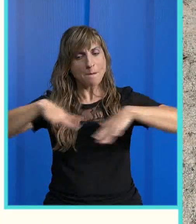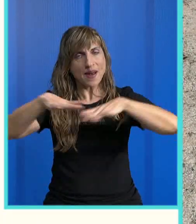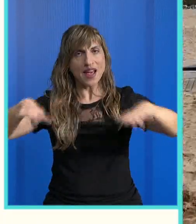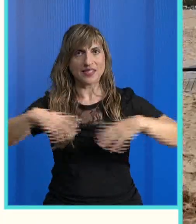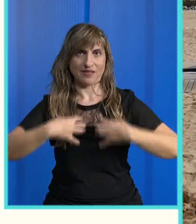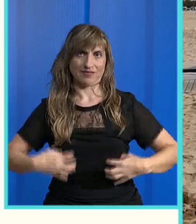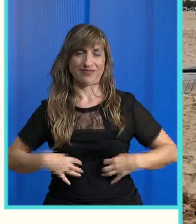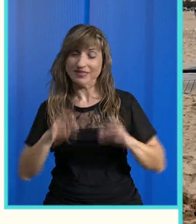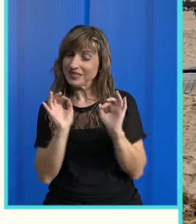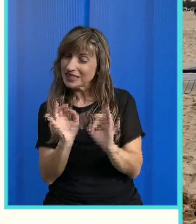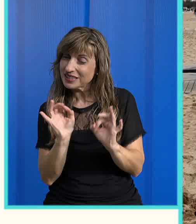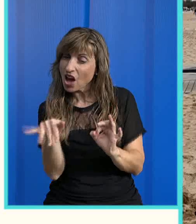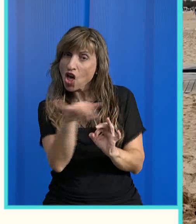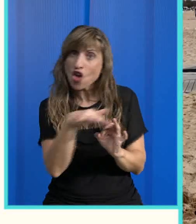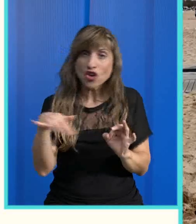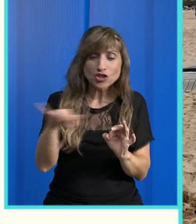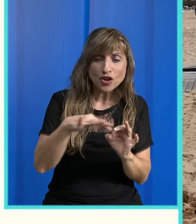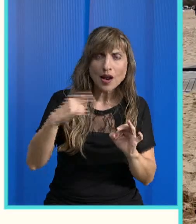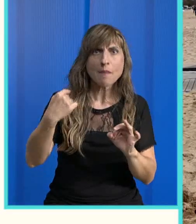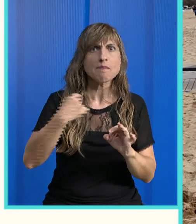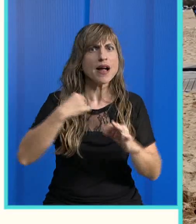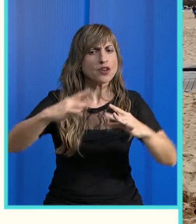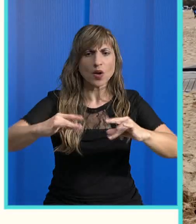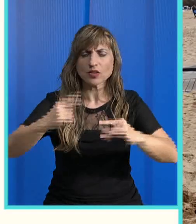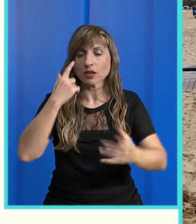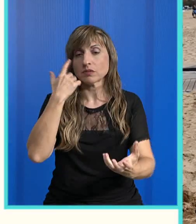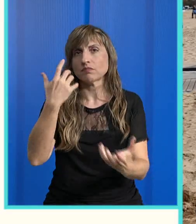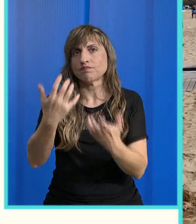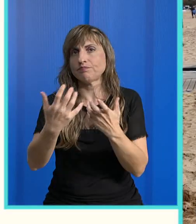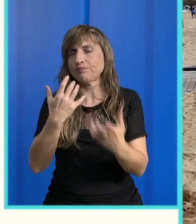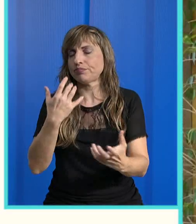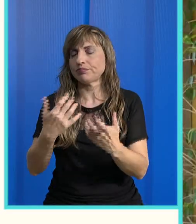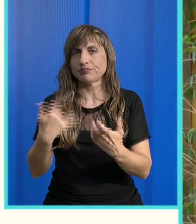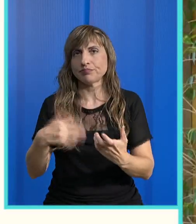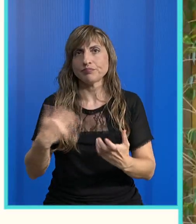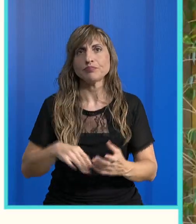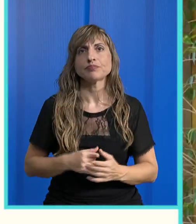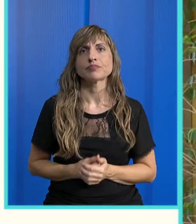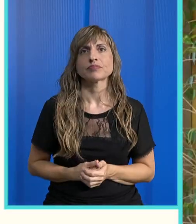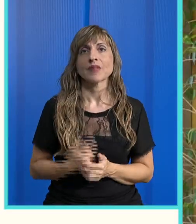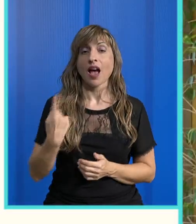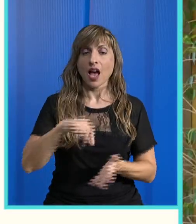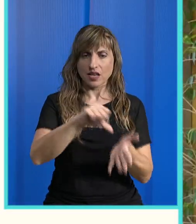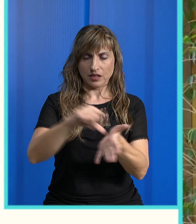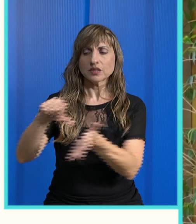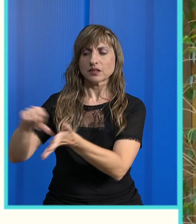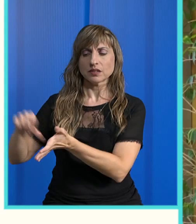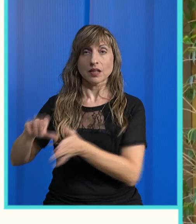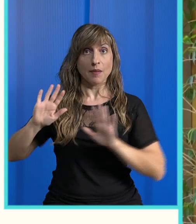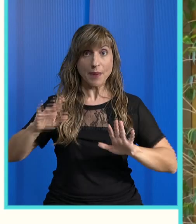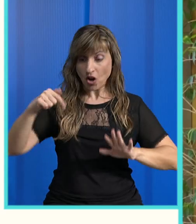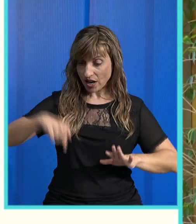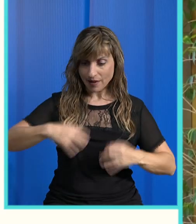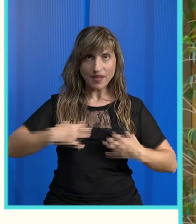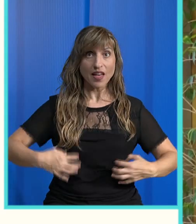especialment en aquelles on la pèrdua de sorra ha estat més evident. Hi una sèrie de municipis però Badalona sembla que no està